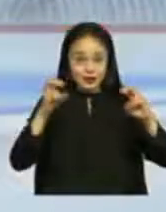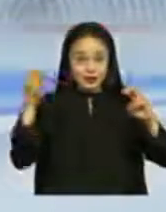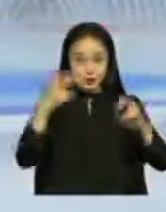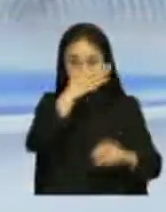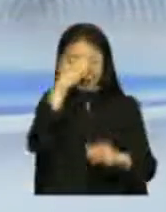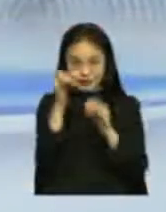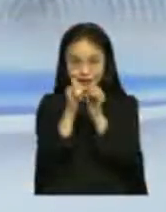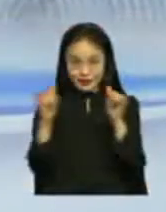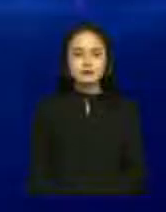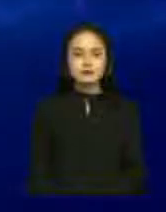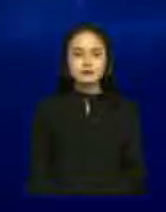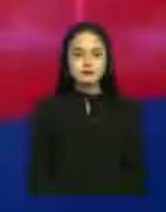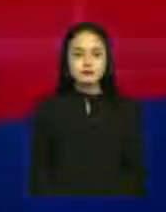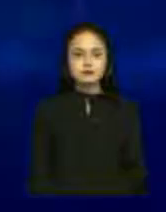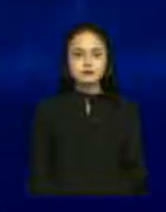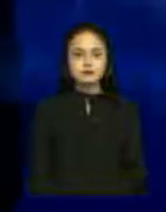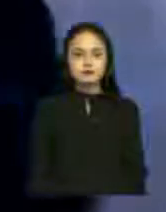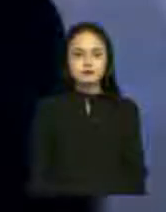기자가 다녀왔습니다.